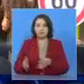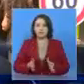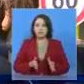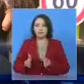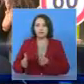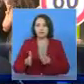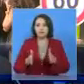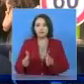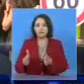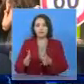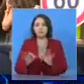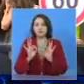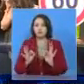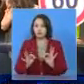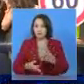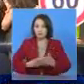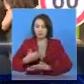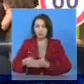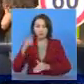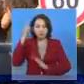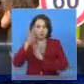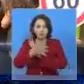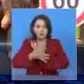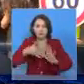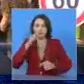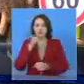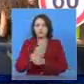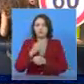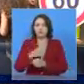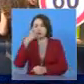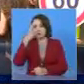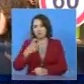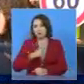жол бөлігін дұрыстап өту туралы арнайы түсіндіру жұмыстарын жүргізіп, жадынамалар таратудамыз.